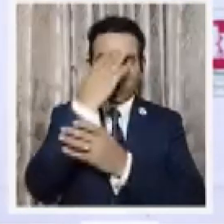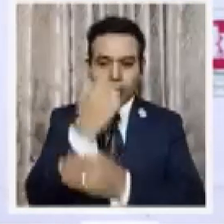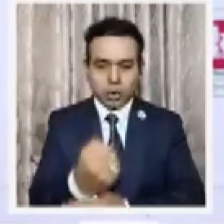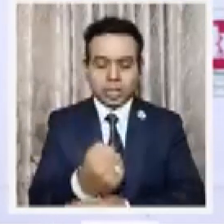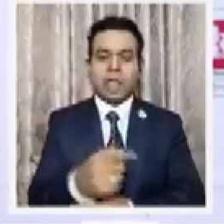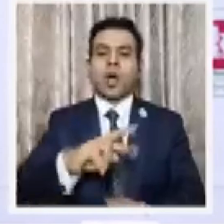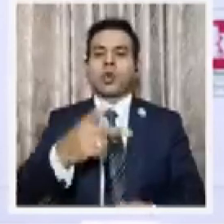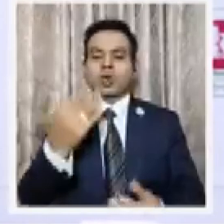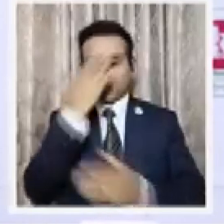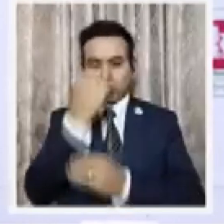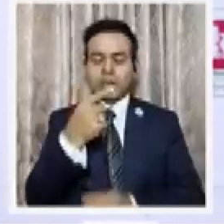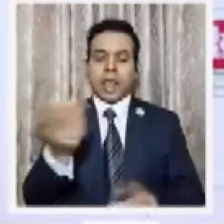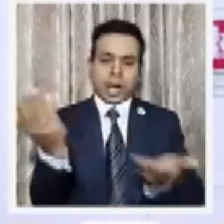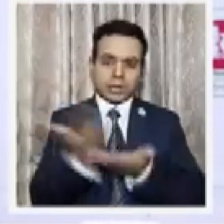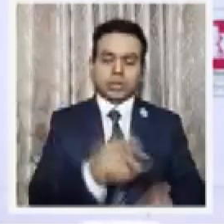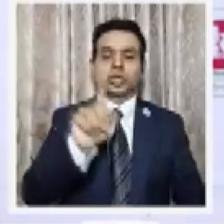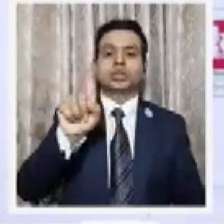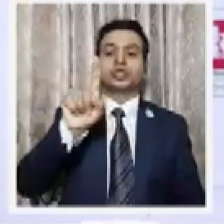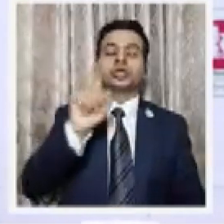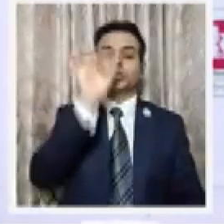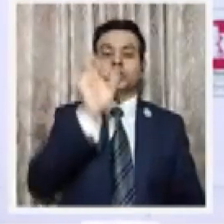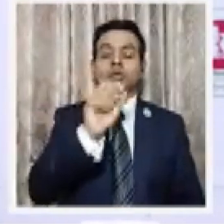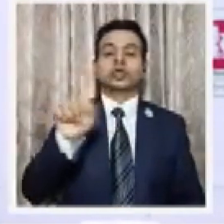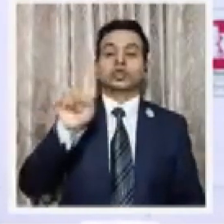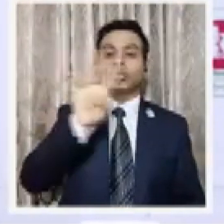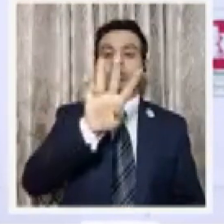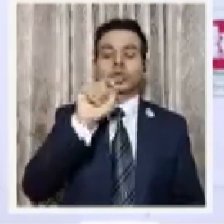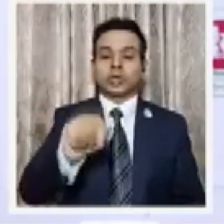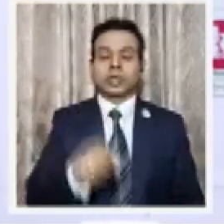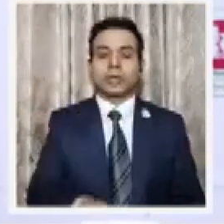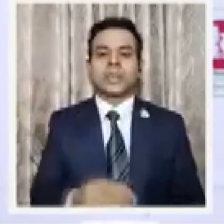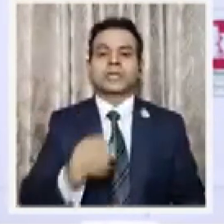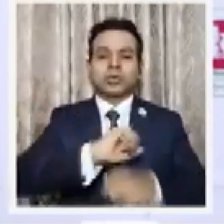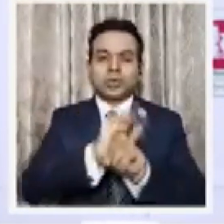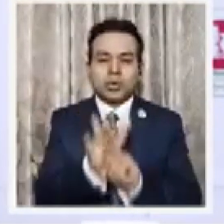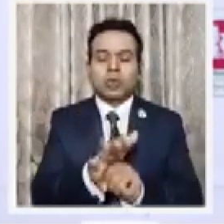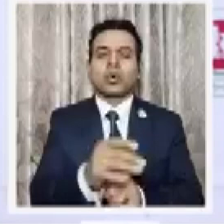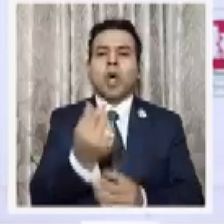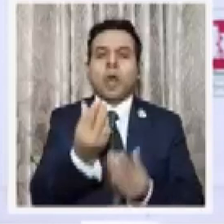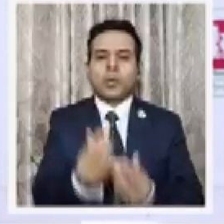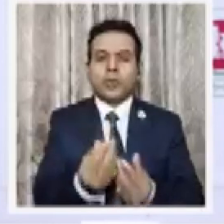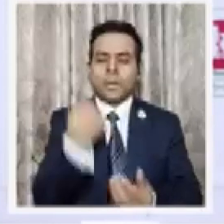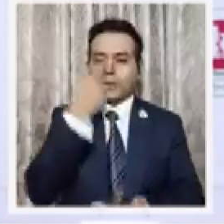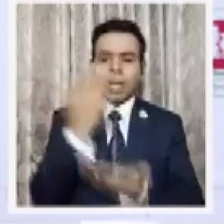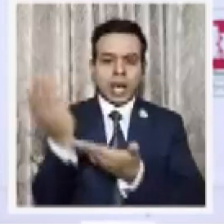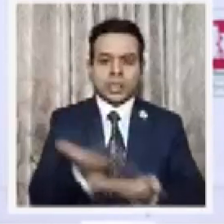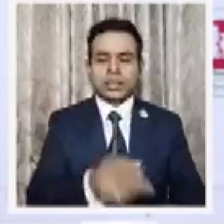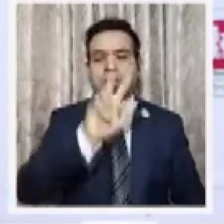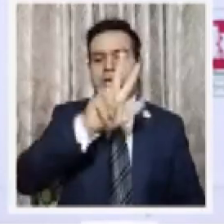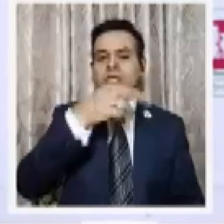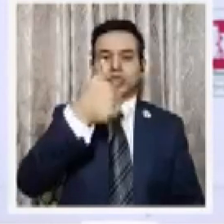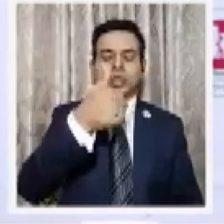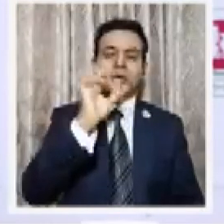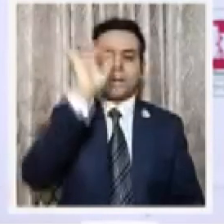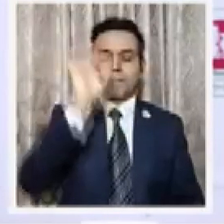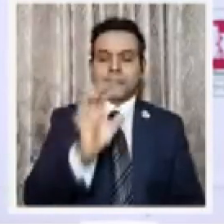24 ঘন্টার মেডিকেল অ্যাসেসমেন্টের পাওয়া তথ্য অনুযায়ী করোনাসহ বিভিন্ন শারীরিক জটিলতায় আক্রান্ত এমন রুগী আছেন 14%